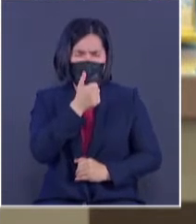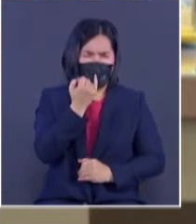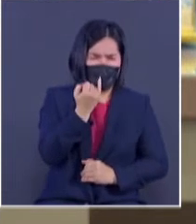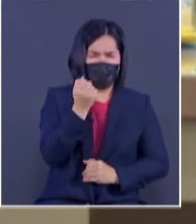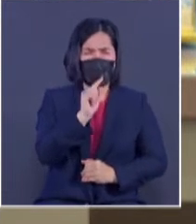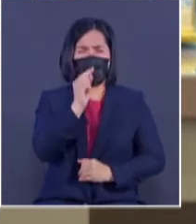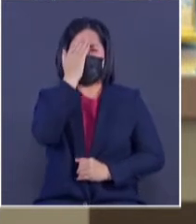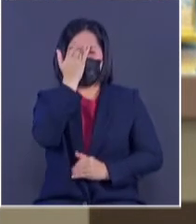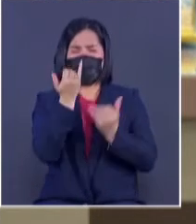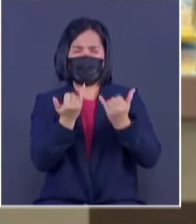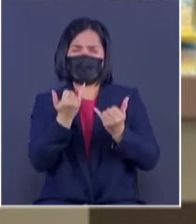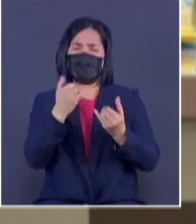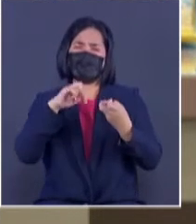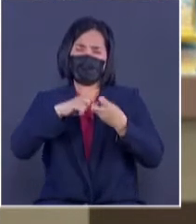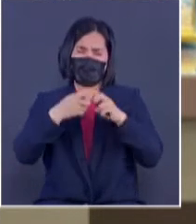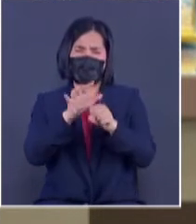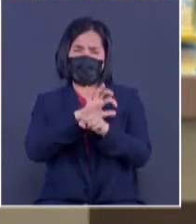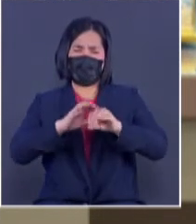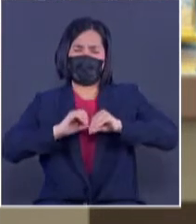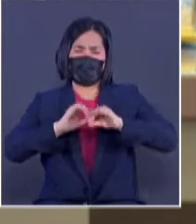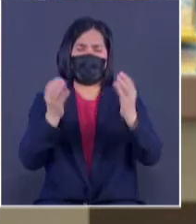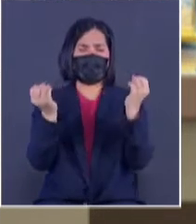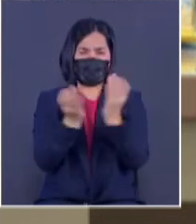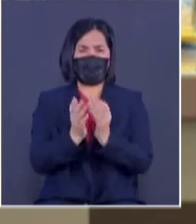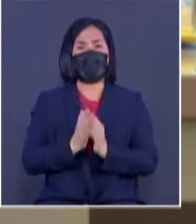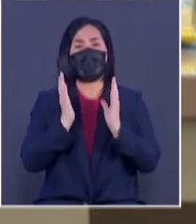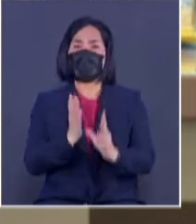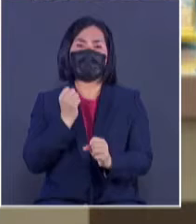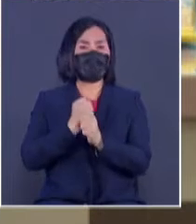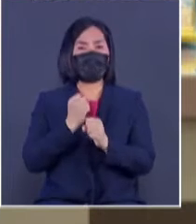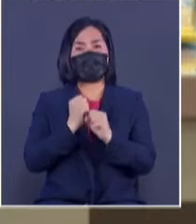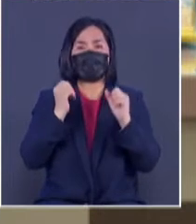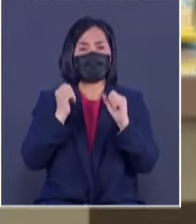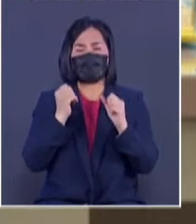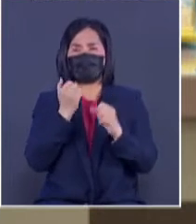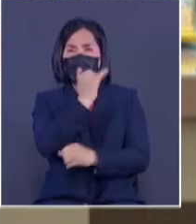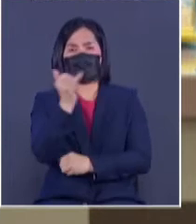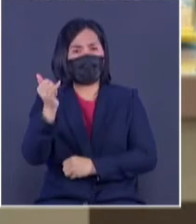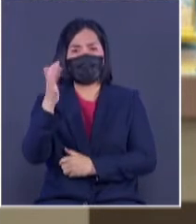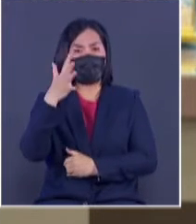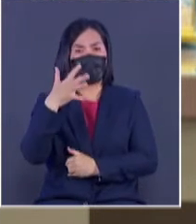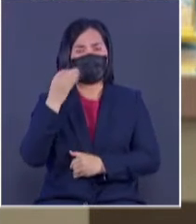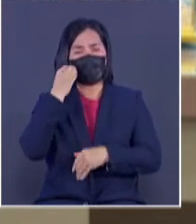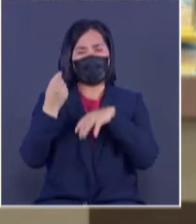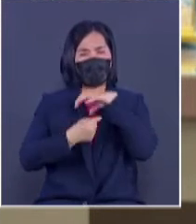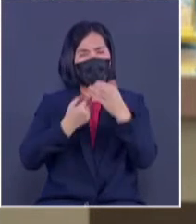งนี้เนี่ยสถานการณ์โควิดคนก็จะไม่ได้ออกไปไหนก็จะสั่งซื้อสินค้าทางออนไลน์เยอะน